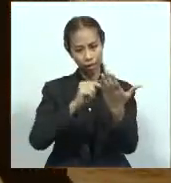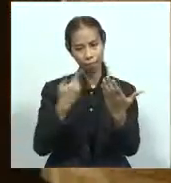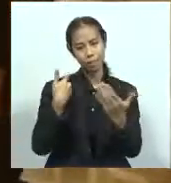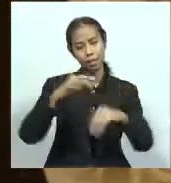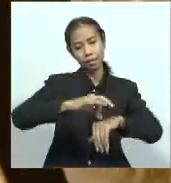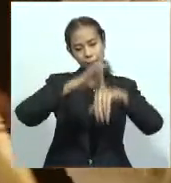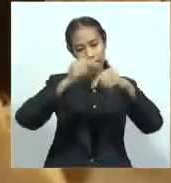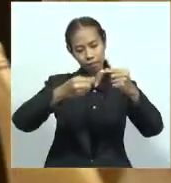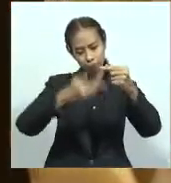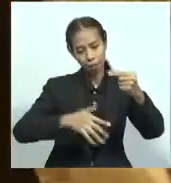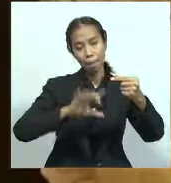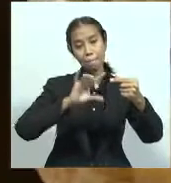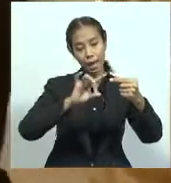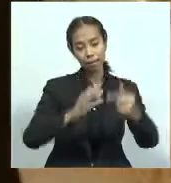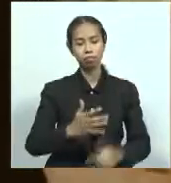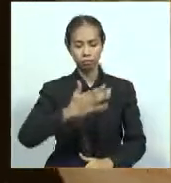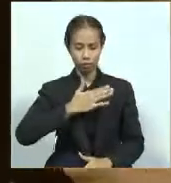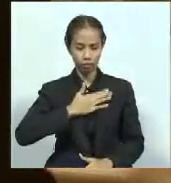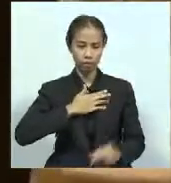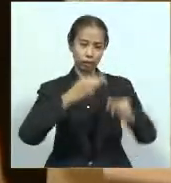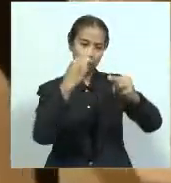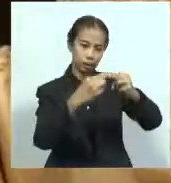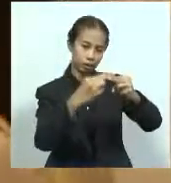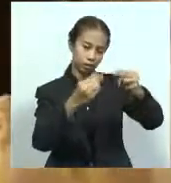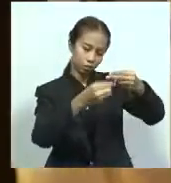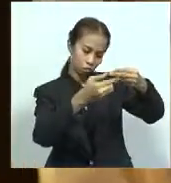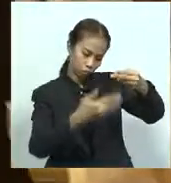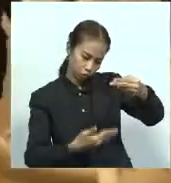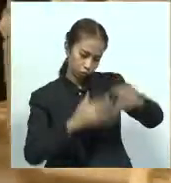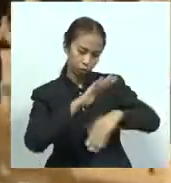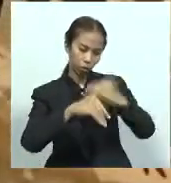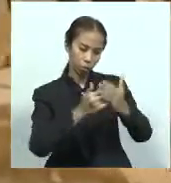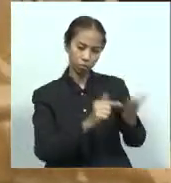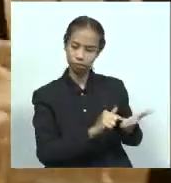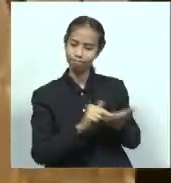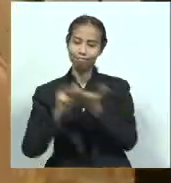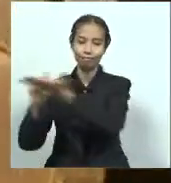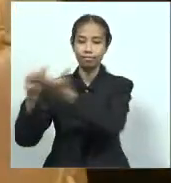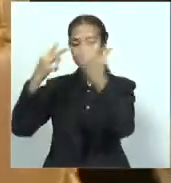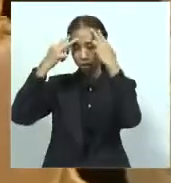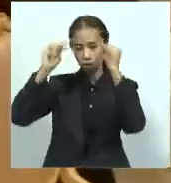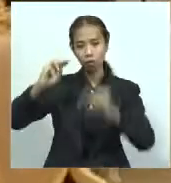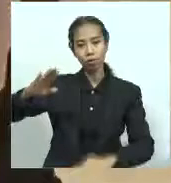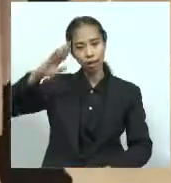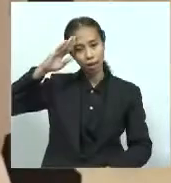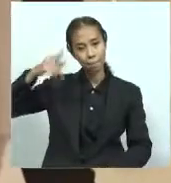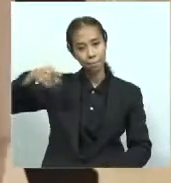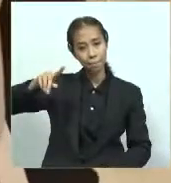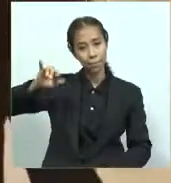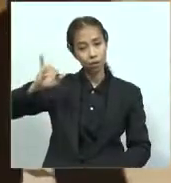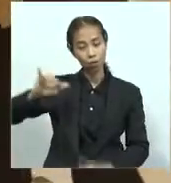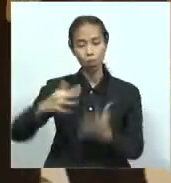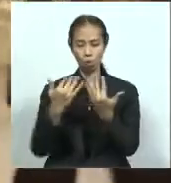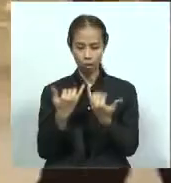กูลหัวหน้าพรรคจะส่งรายชื่อบุคคลที่จะเป็นรัฐมนตรีทั้งหมดให้พลเอกประยุทธ์จันทร์โอชานายกรัฐมนตรีในวันนี้ครับร